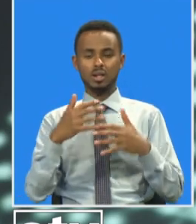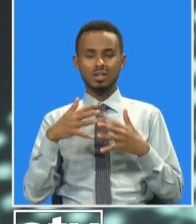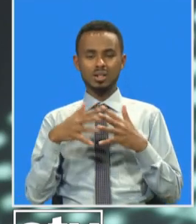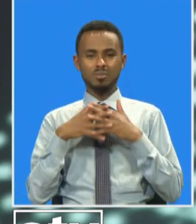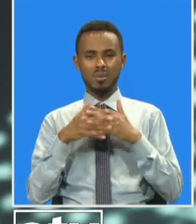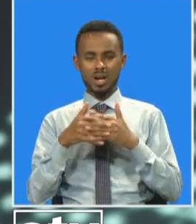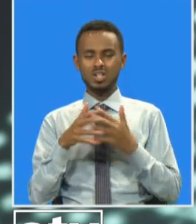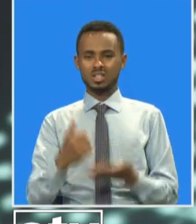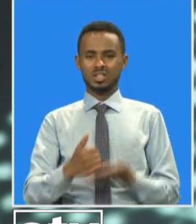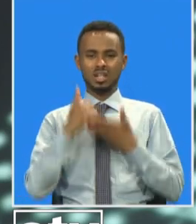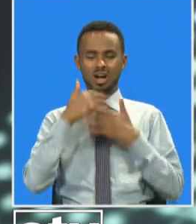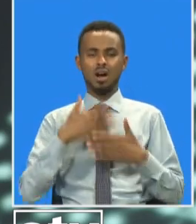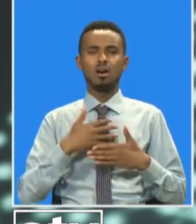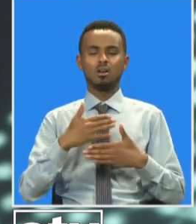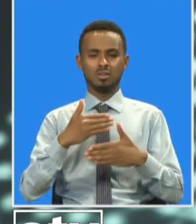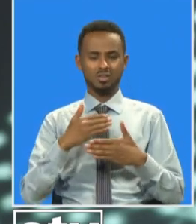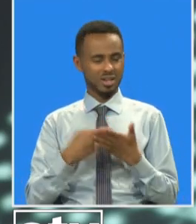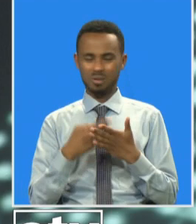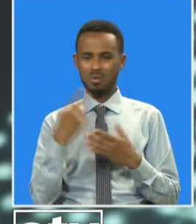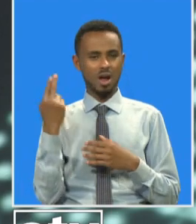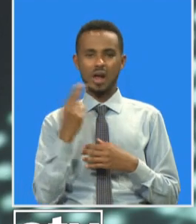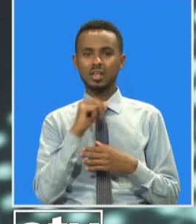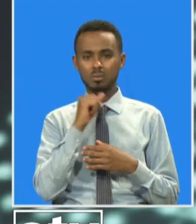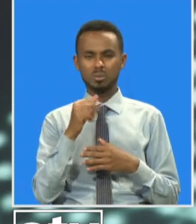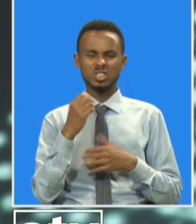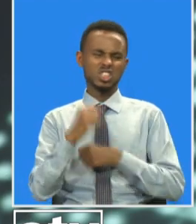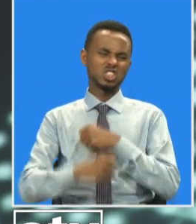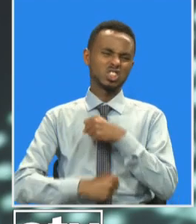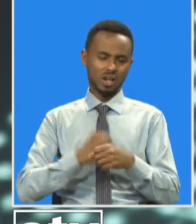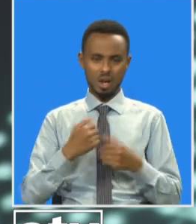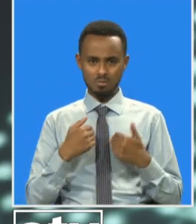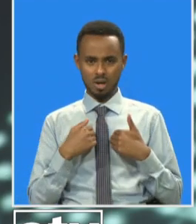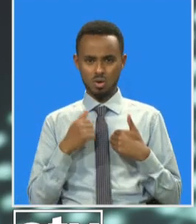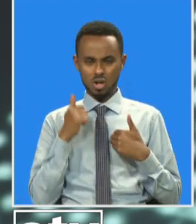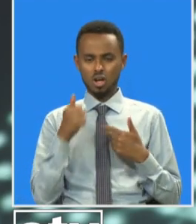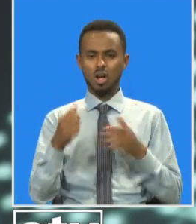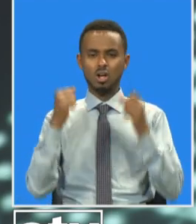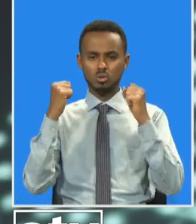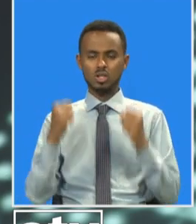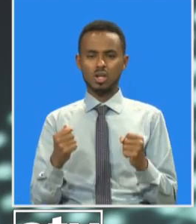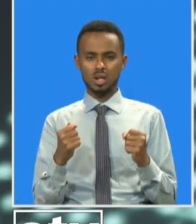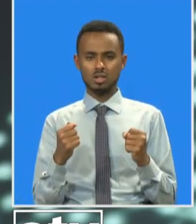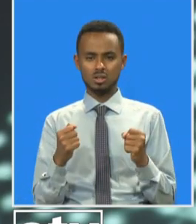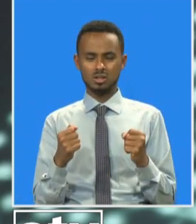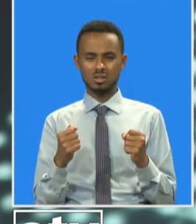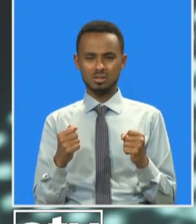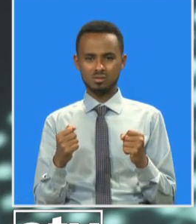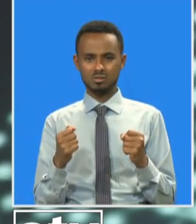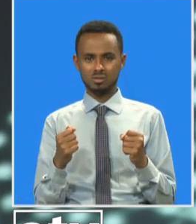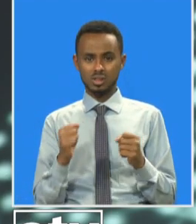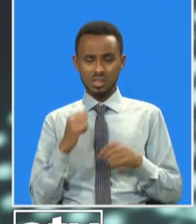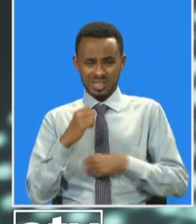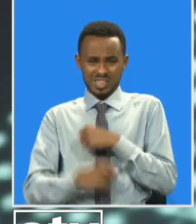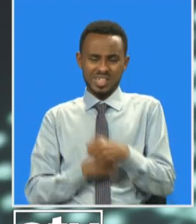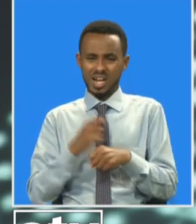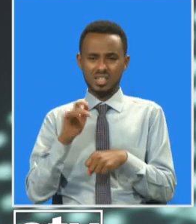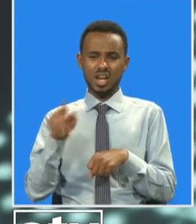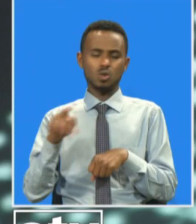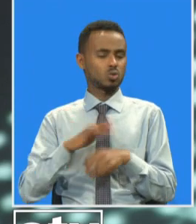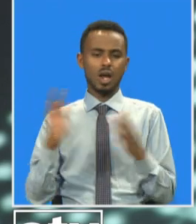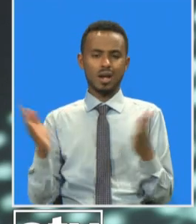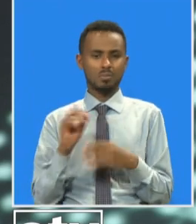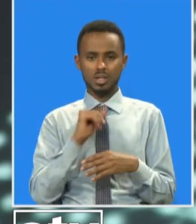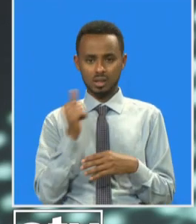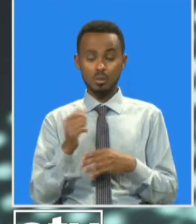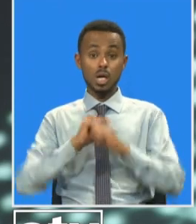በማሽን ገዛን ተንፍስ ይያልነው እሱ ደግሞ ሊያዋጣ ይችላል ስቃይም አለው ራሱን የቻለ ስቃይ ስላለው እሱን